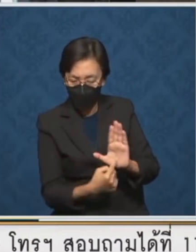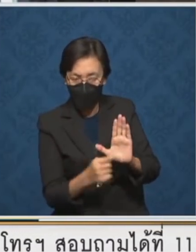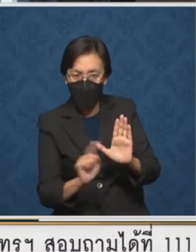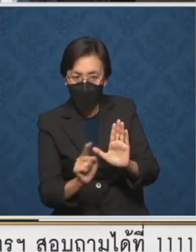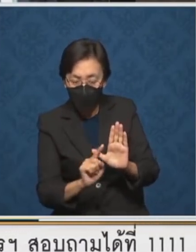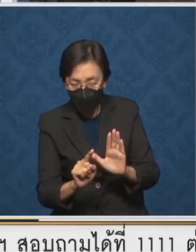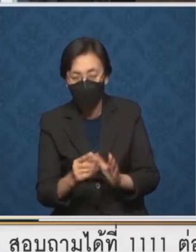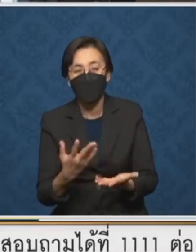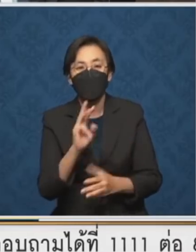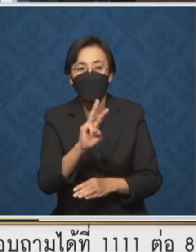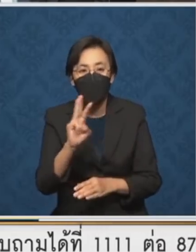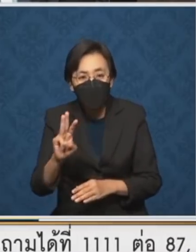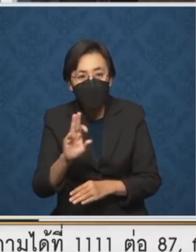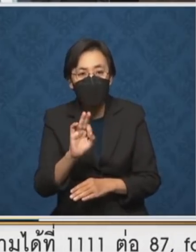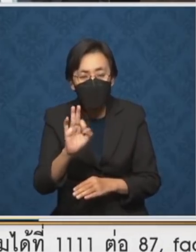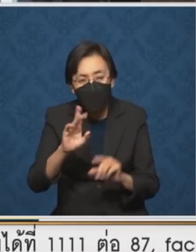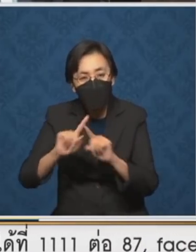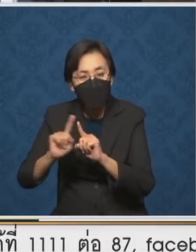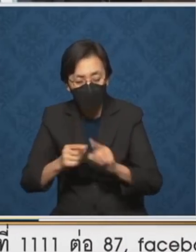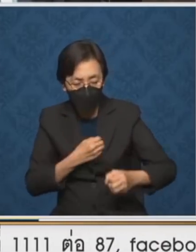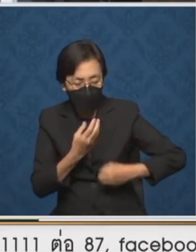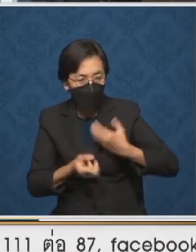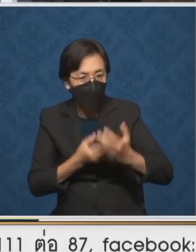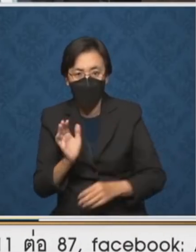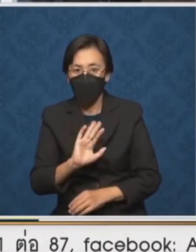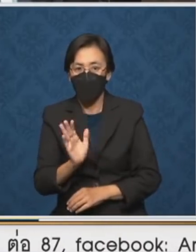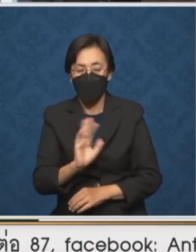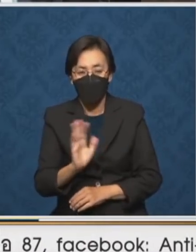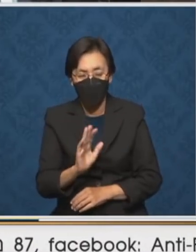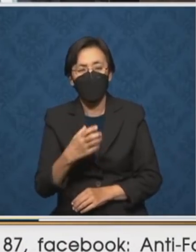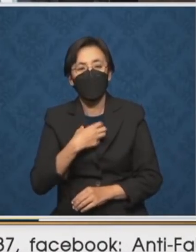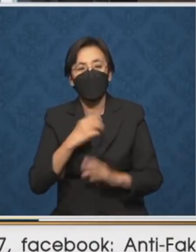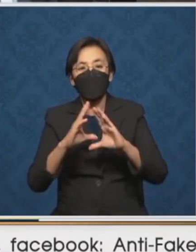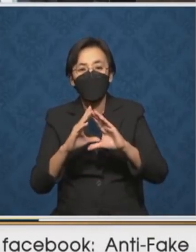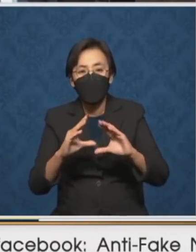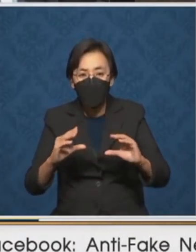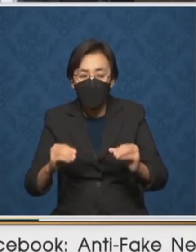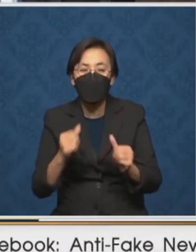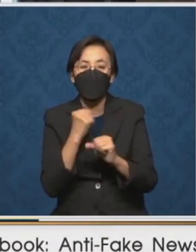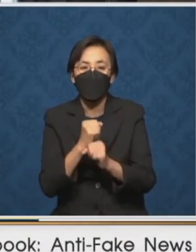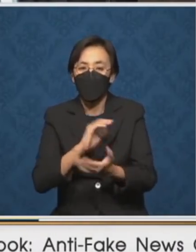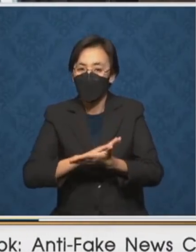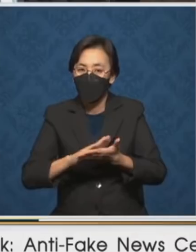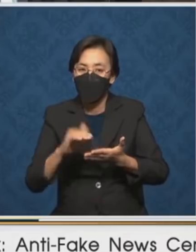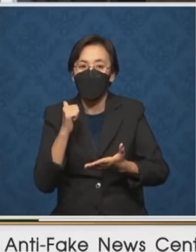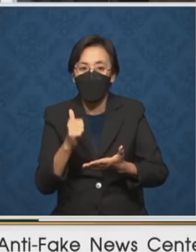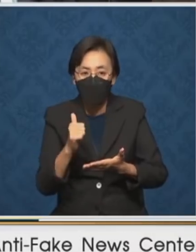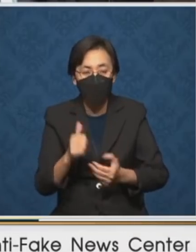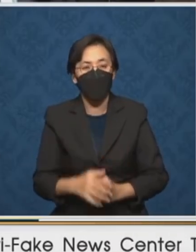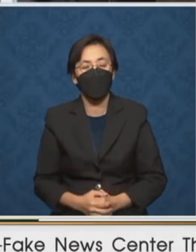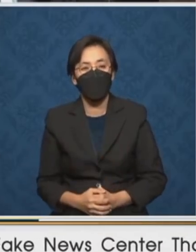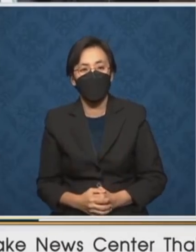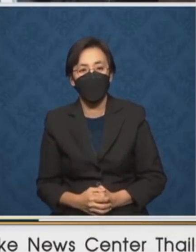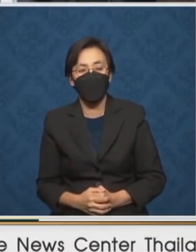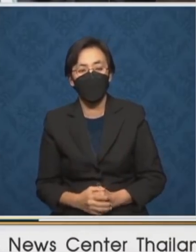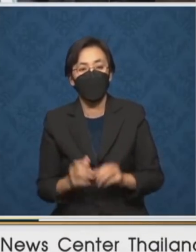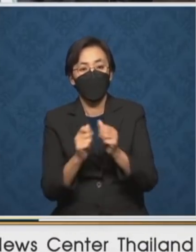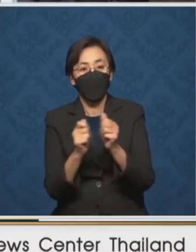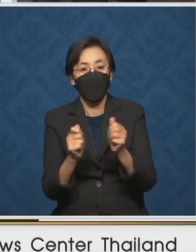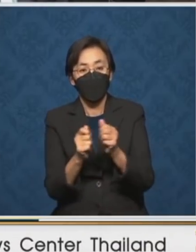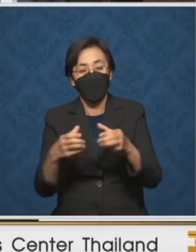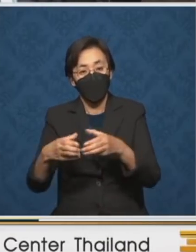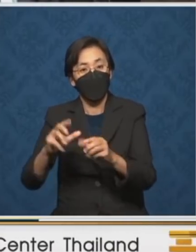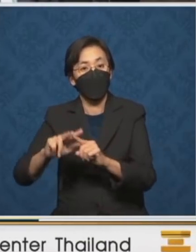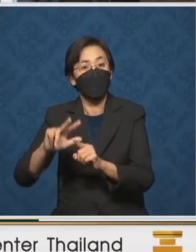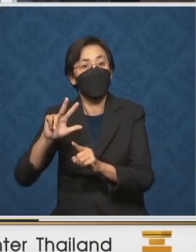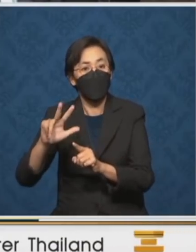เชียลมีเดียเพื่อความมั่นคงความสงบและศีลธรรมอันดีโดยเฉพาะอนุกรรมการชุดที่3